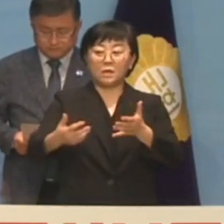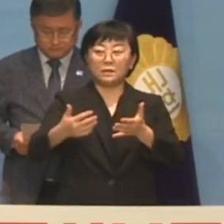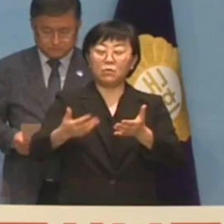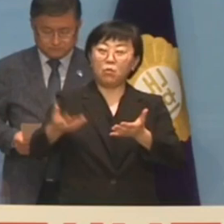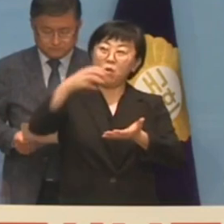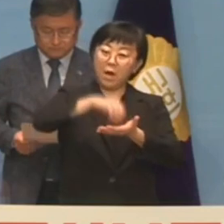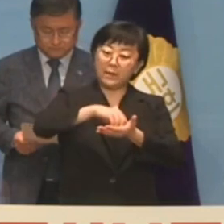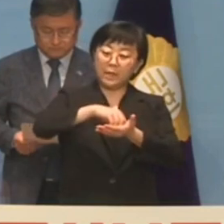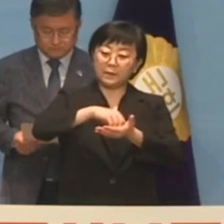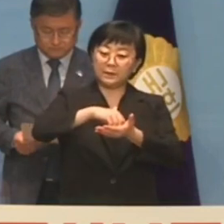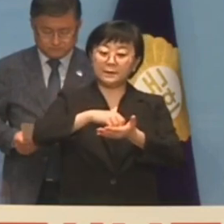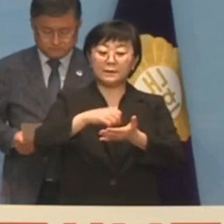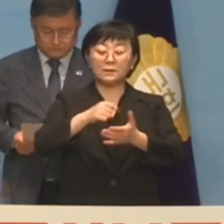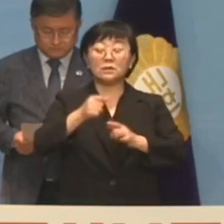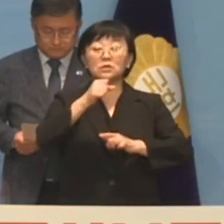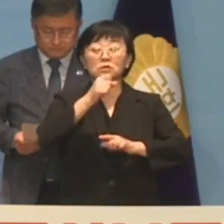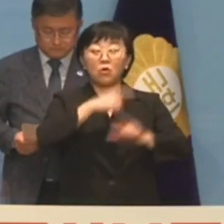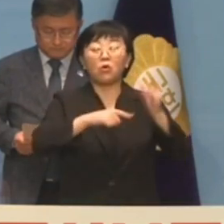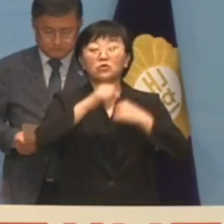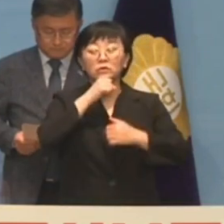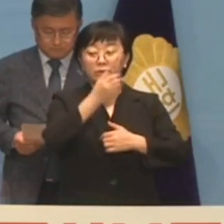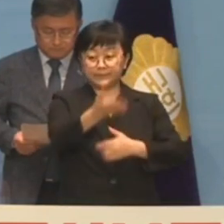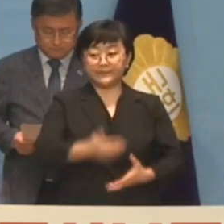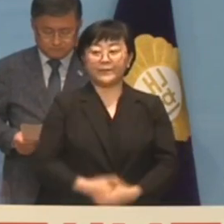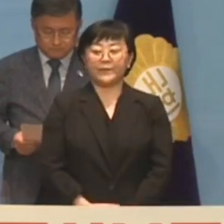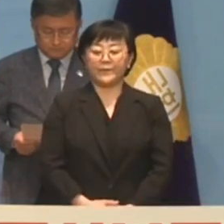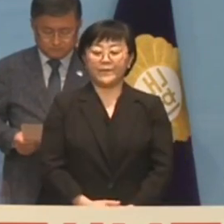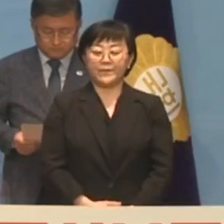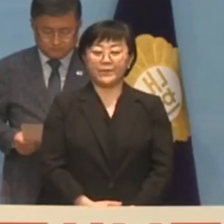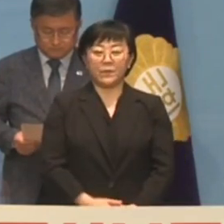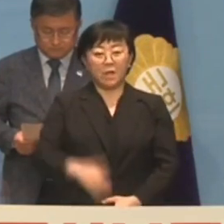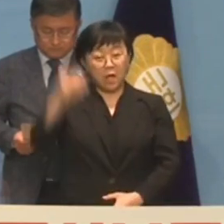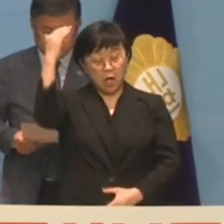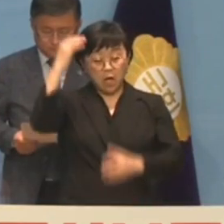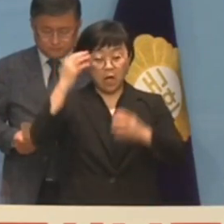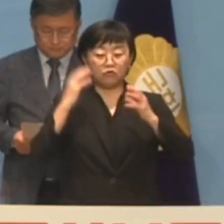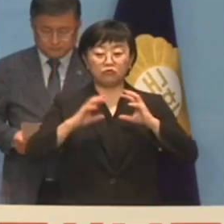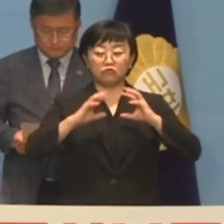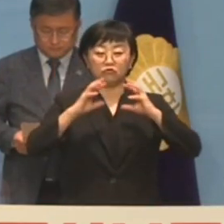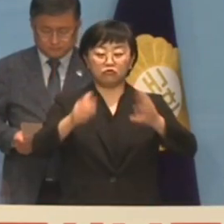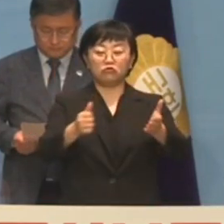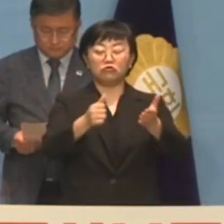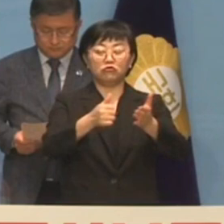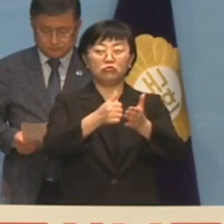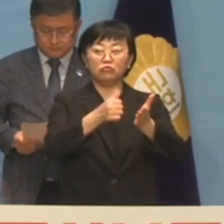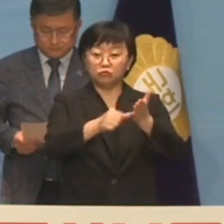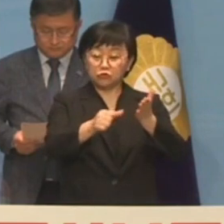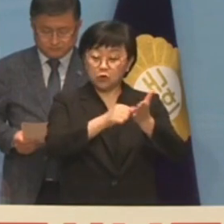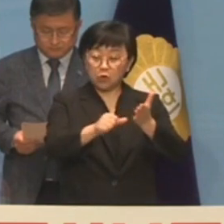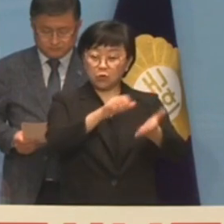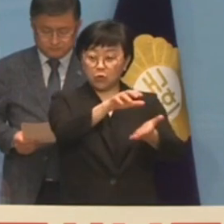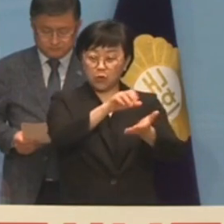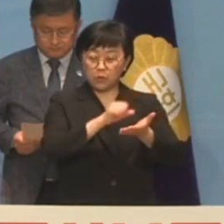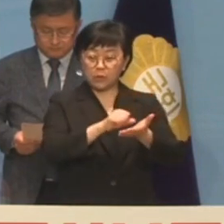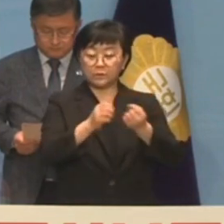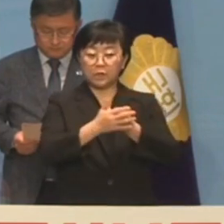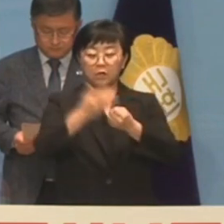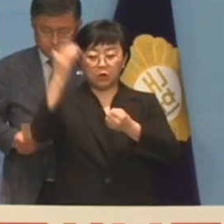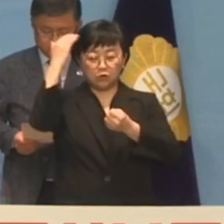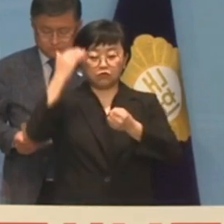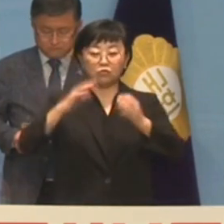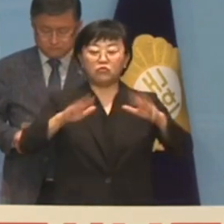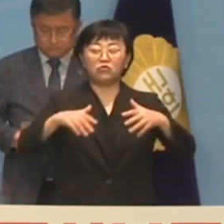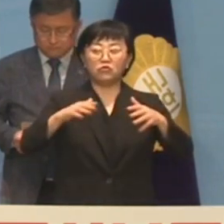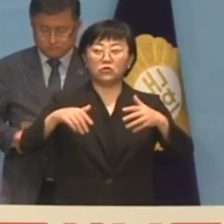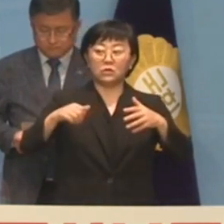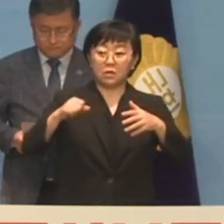산입해주는 인센티브다. 국산 기자재 도입을 촉진함으로써 국내